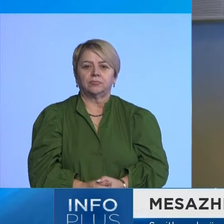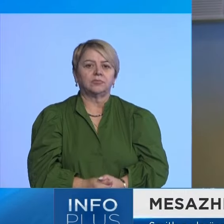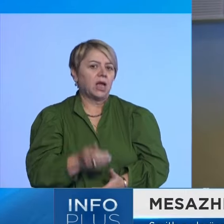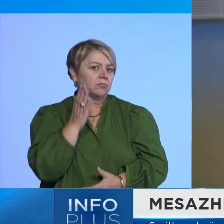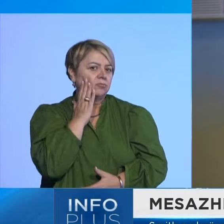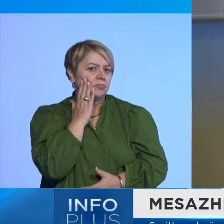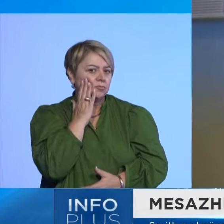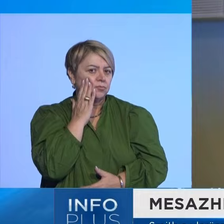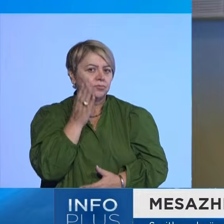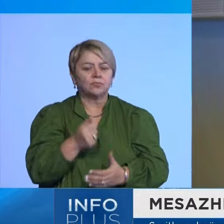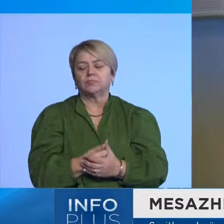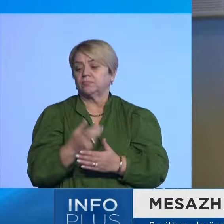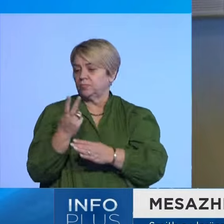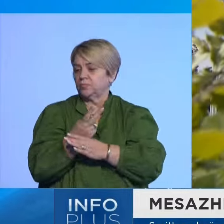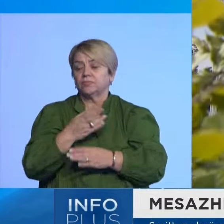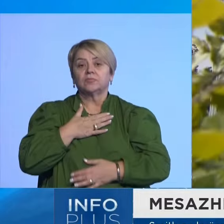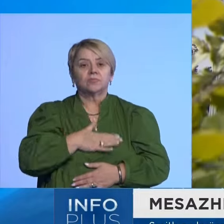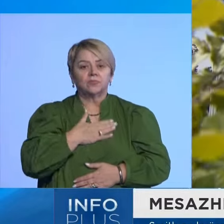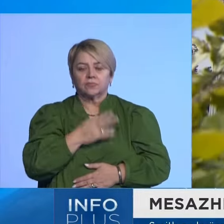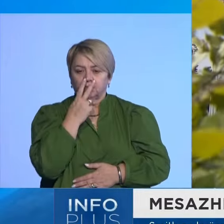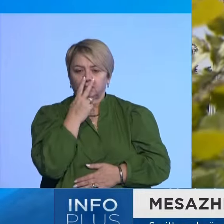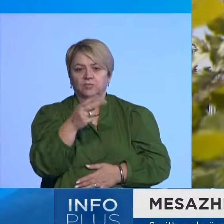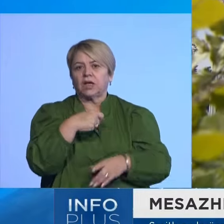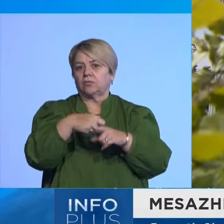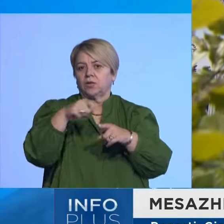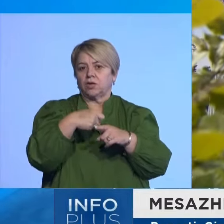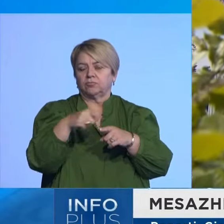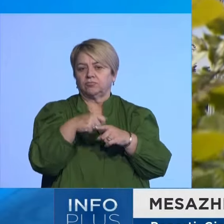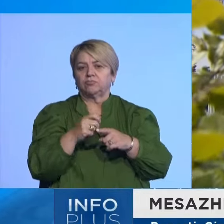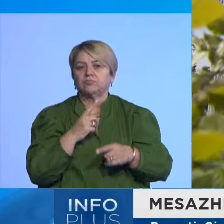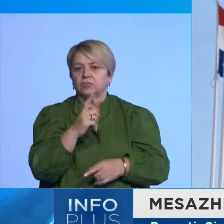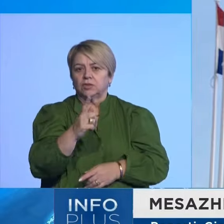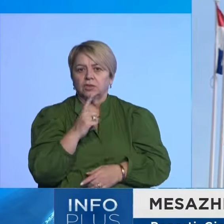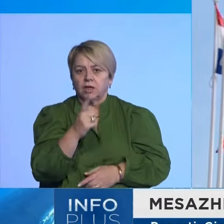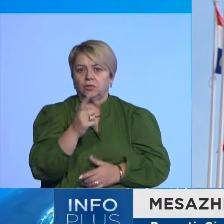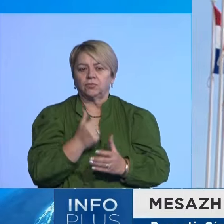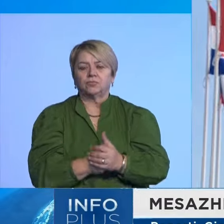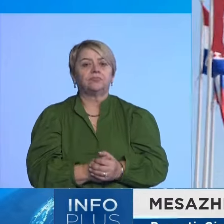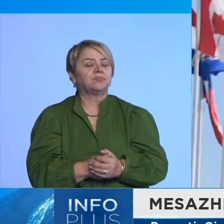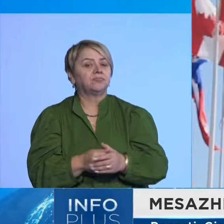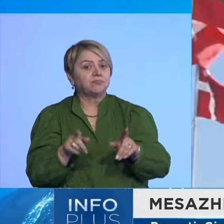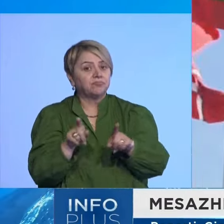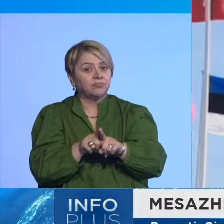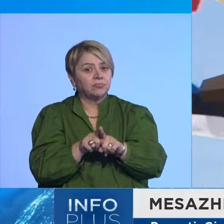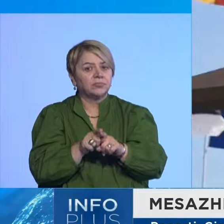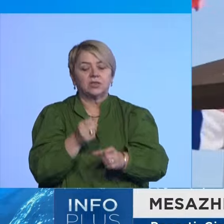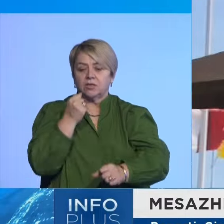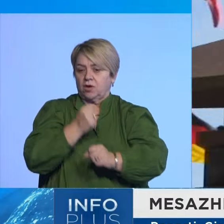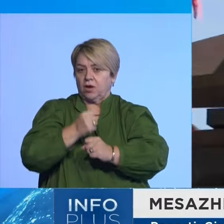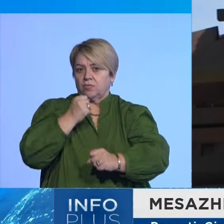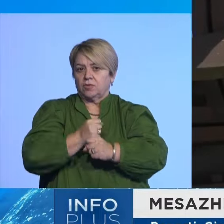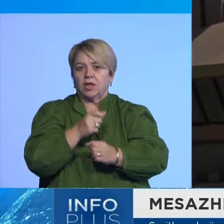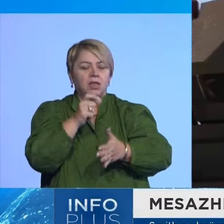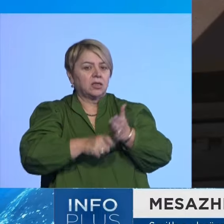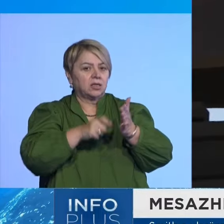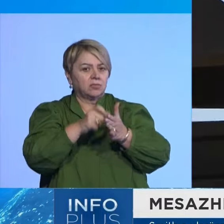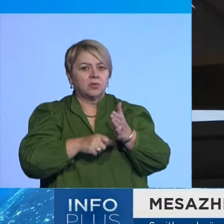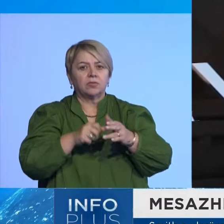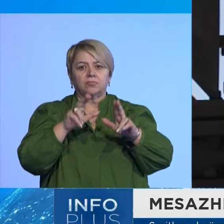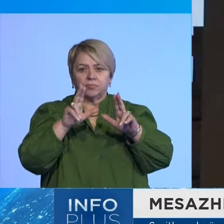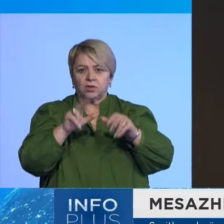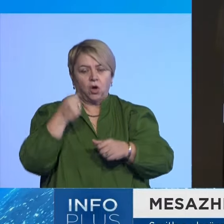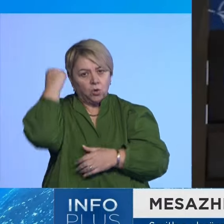Shtetet e Bashkuara të Amerikës dëshirojnë të shohin progres në procesin e dialogut në mënyrë që të angazhohen në antarësimin e mundshëm